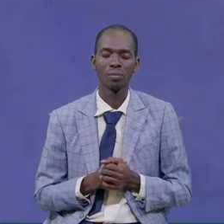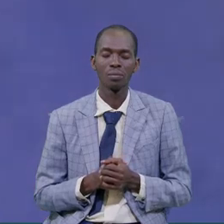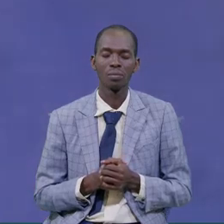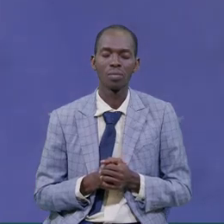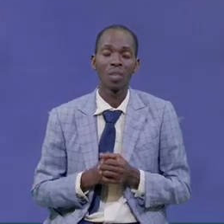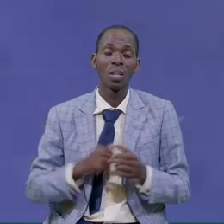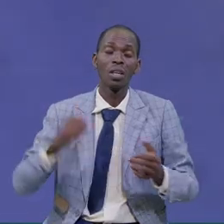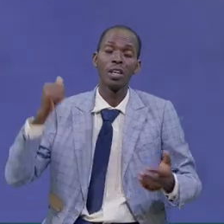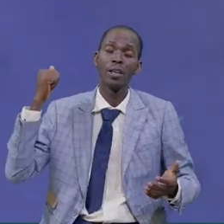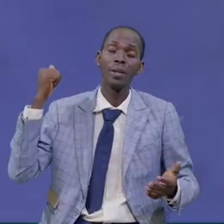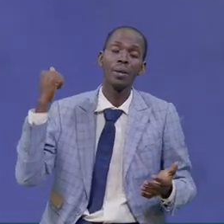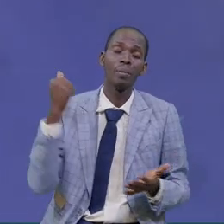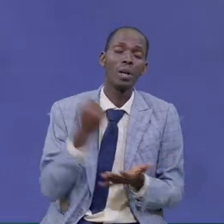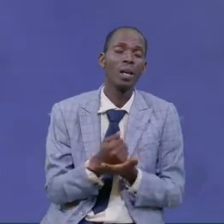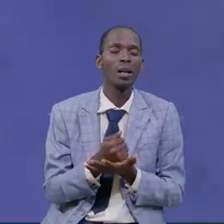Amen.